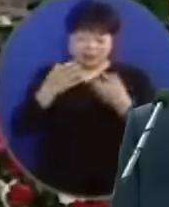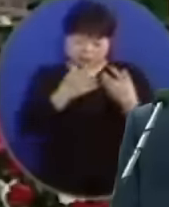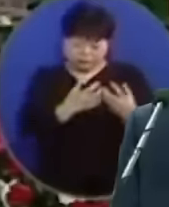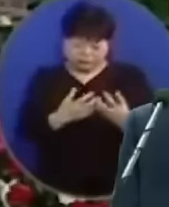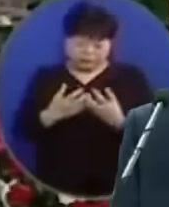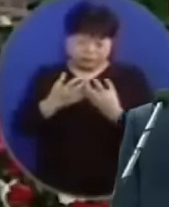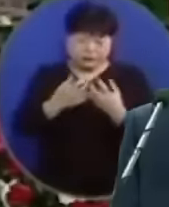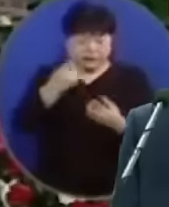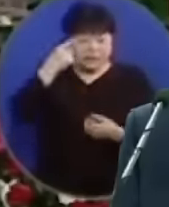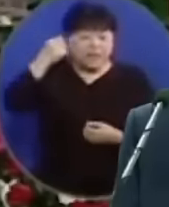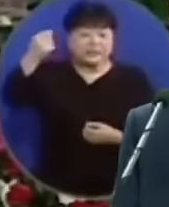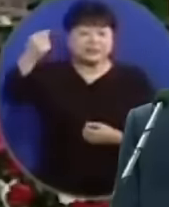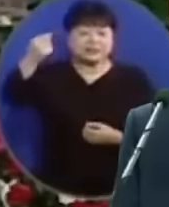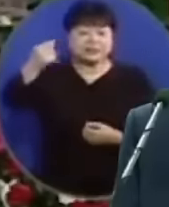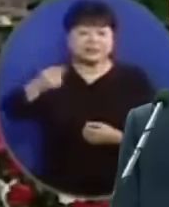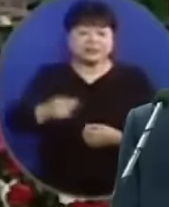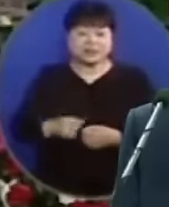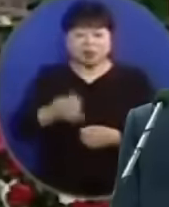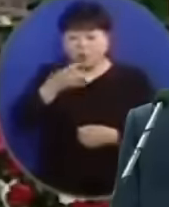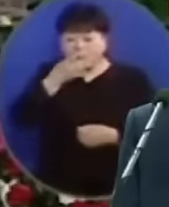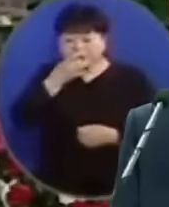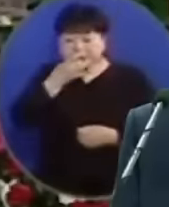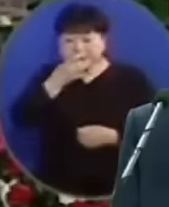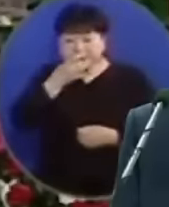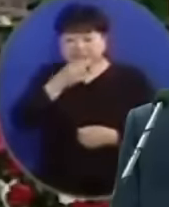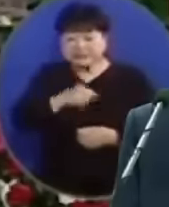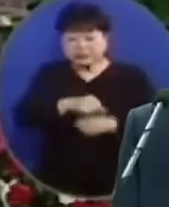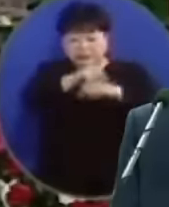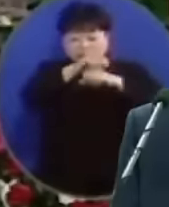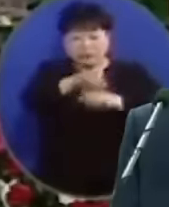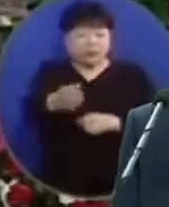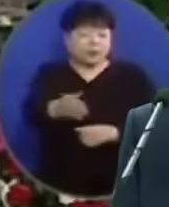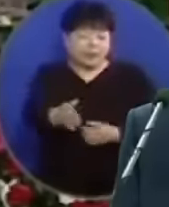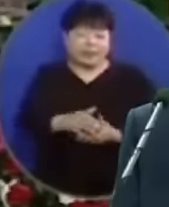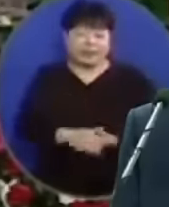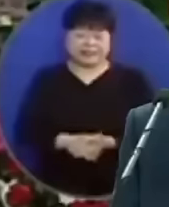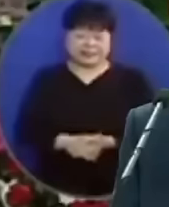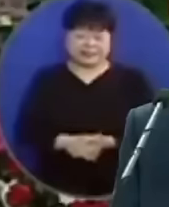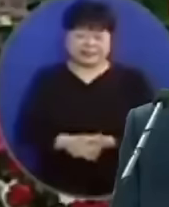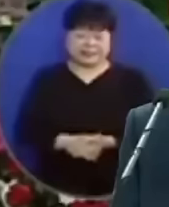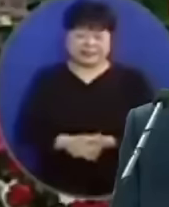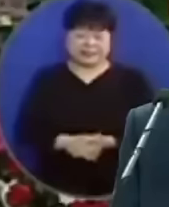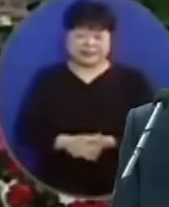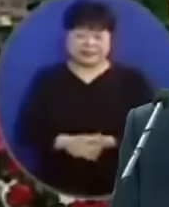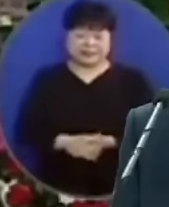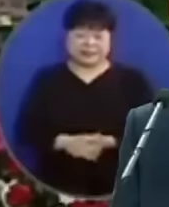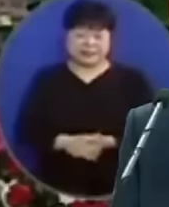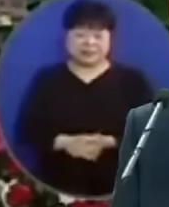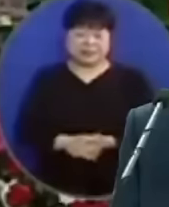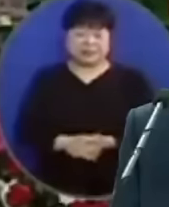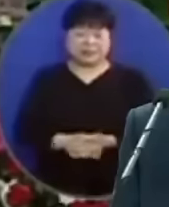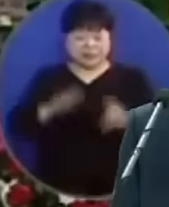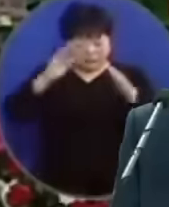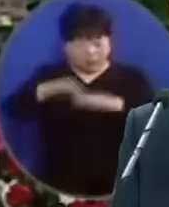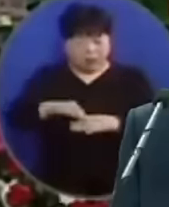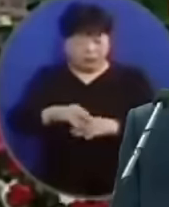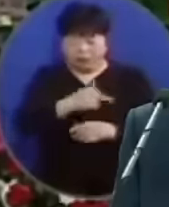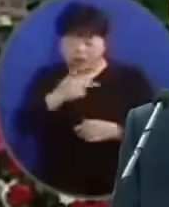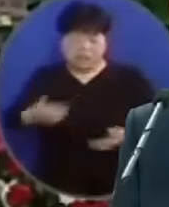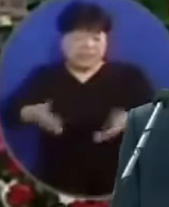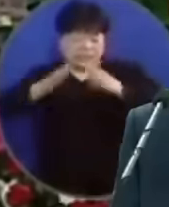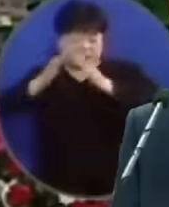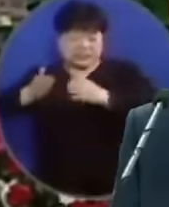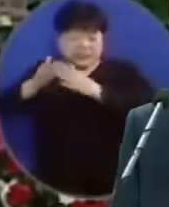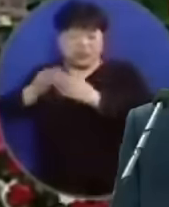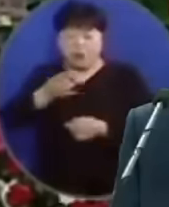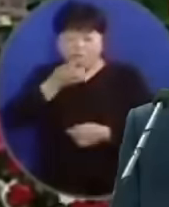심중에 생각하되 내가 곡식을 쌓아둘 곳이 없으니 어찌할까 이렇게 하리라. 곡간을 헐고 더 크게 짓고 내